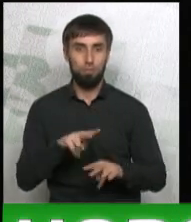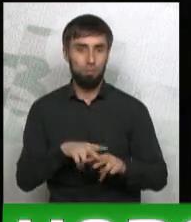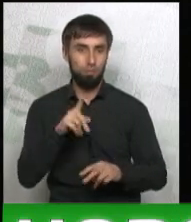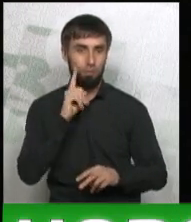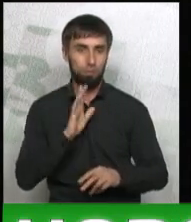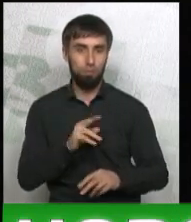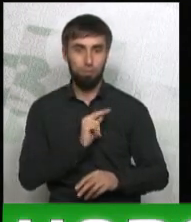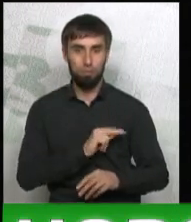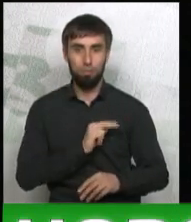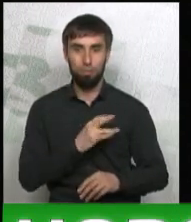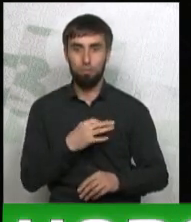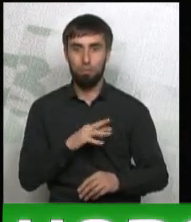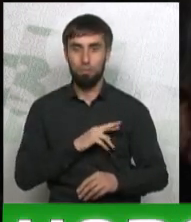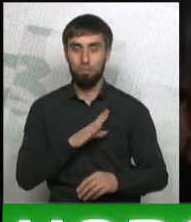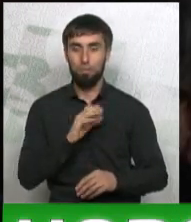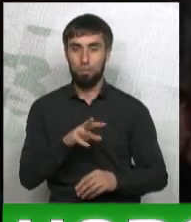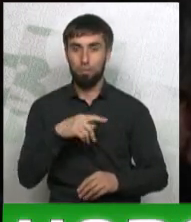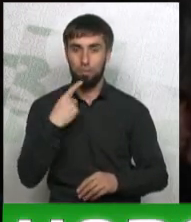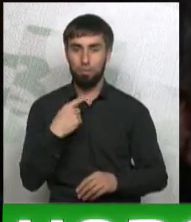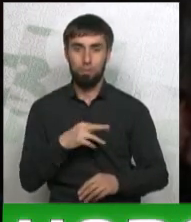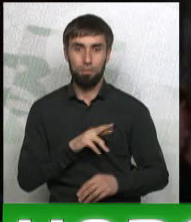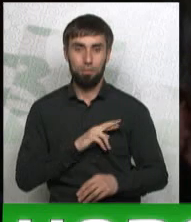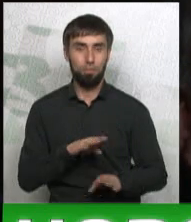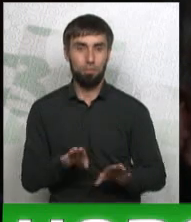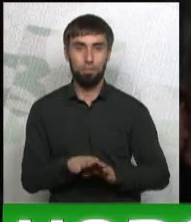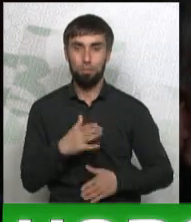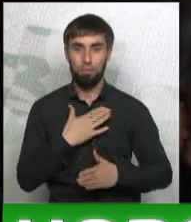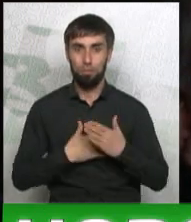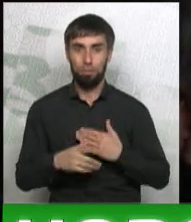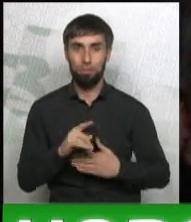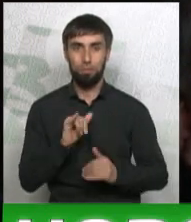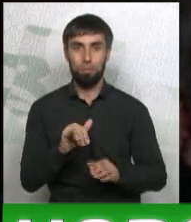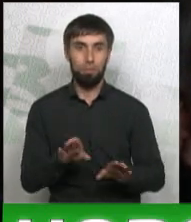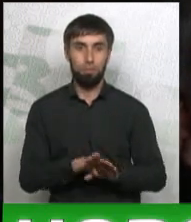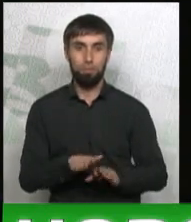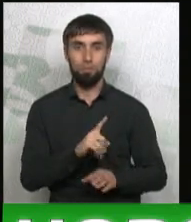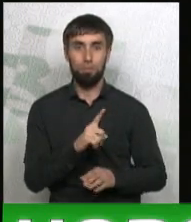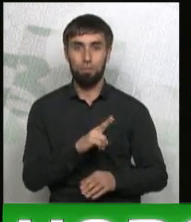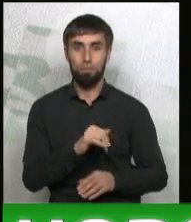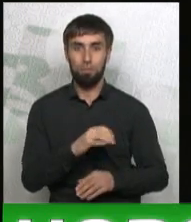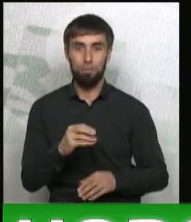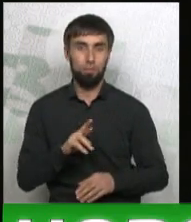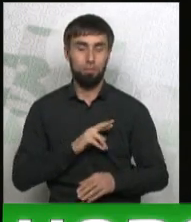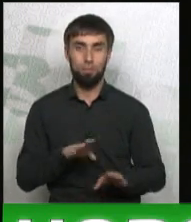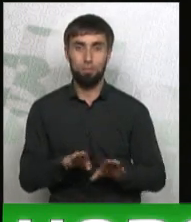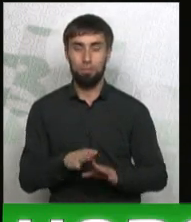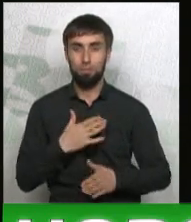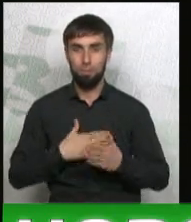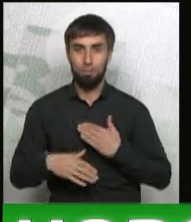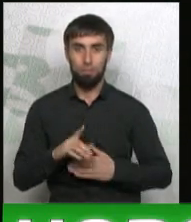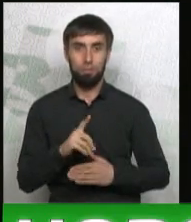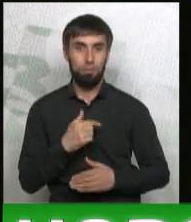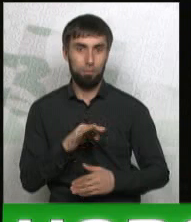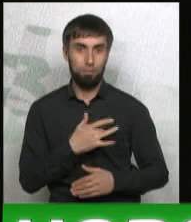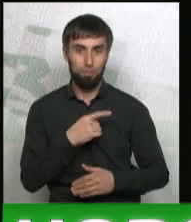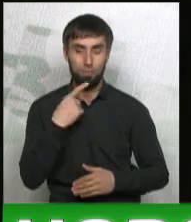будет работать. Но я вам скажу, я так рад, что у вас такое здание. Я так рад, искренне вам говорю, что у